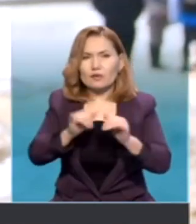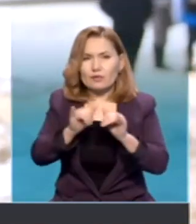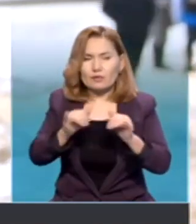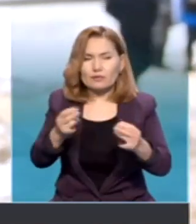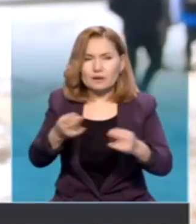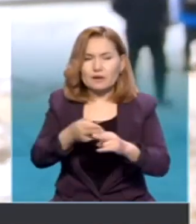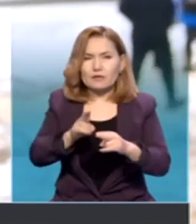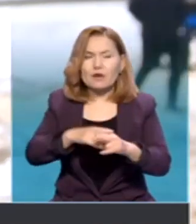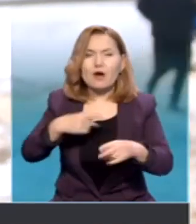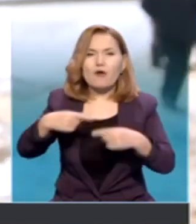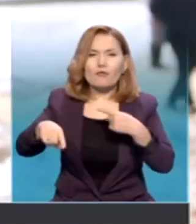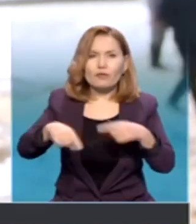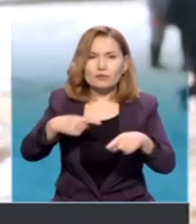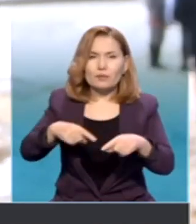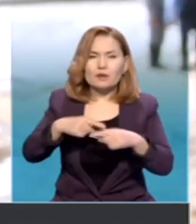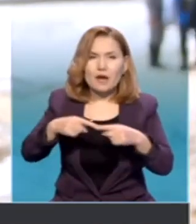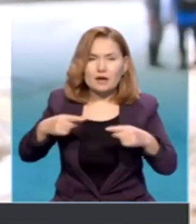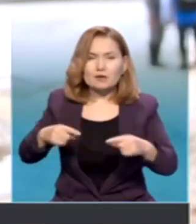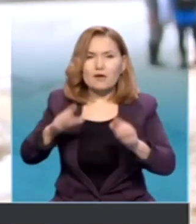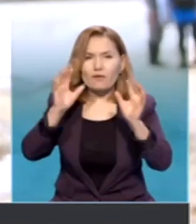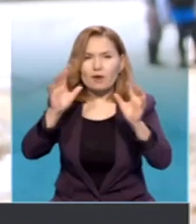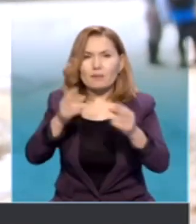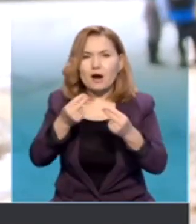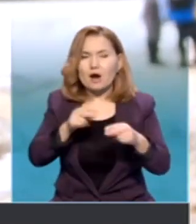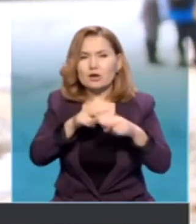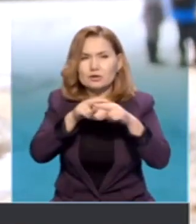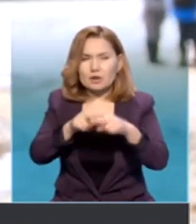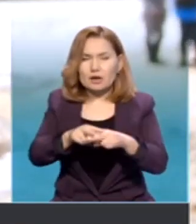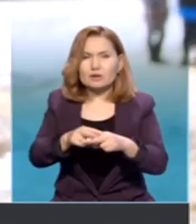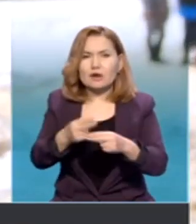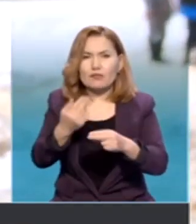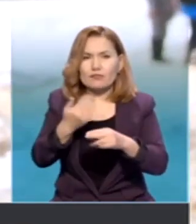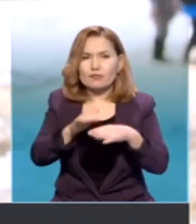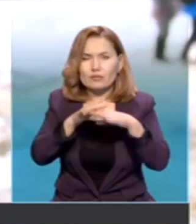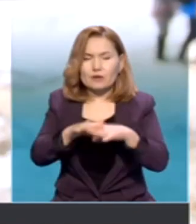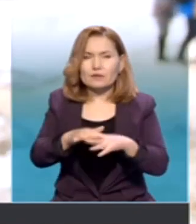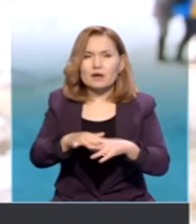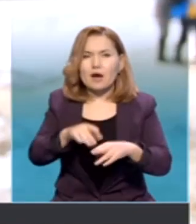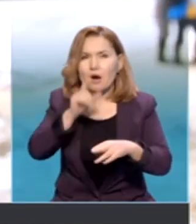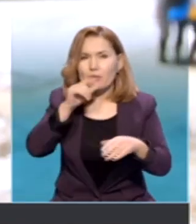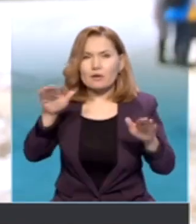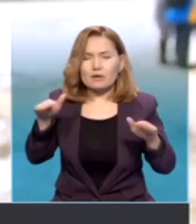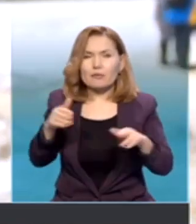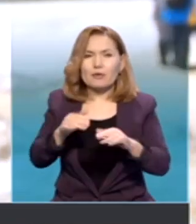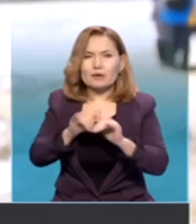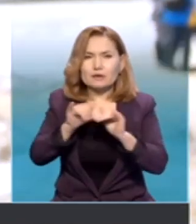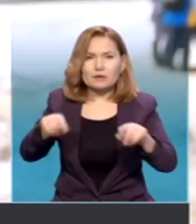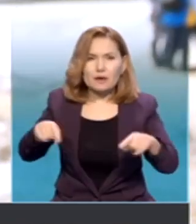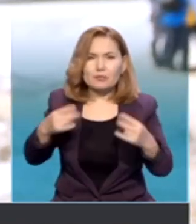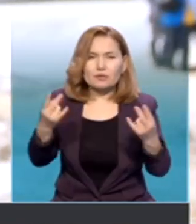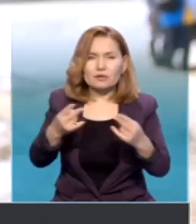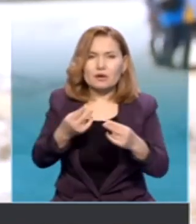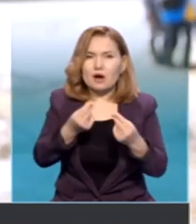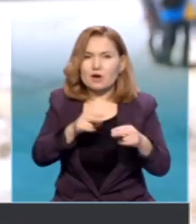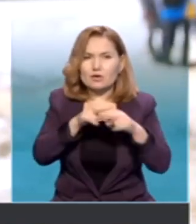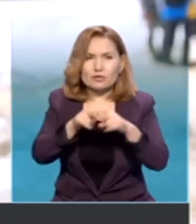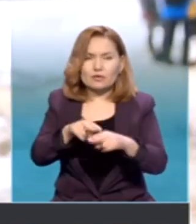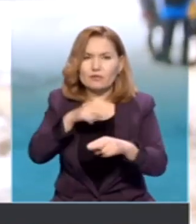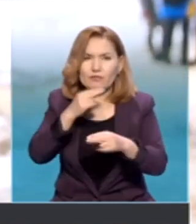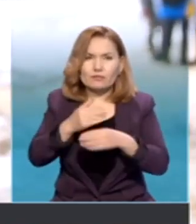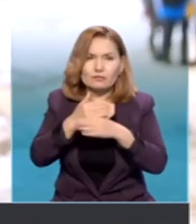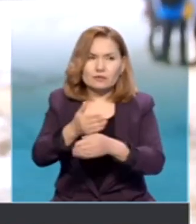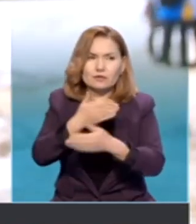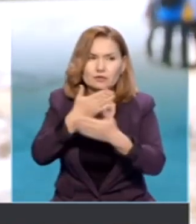баскетболға ақшаны аямай бөледі. Ал нағыз мына дамытатын адам қаражат керек өнерге көп көңіл